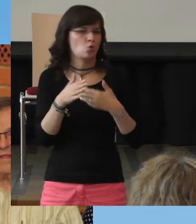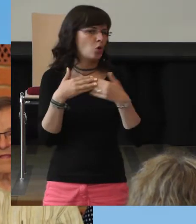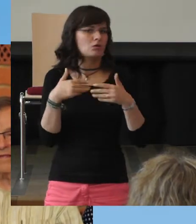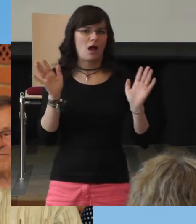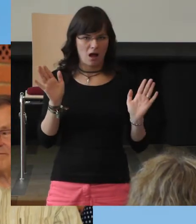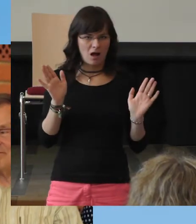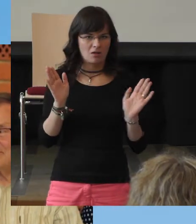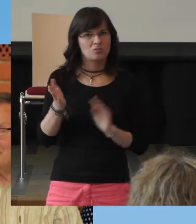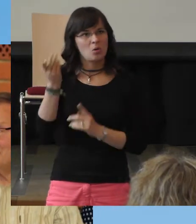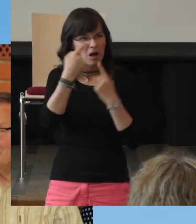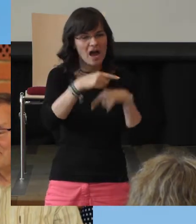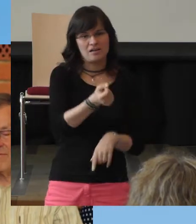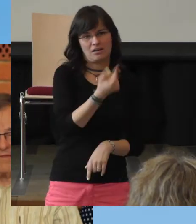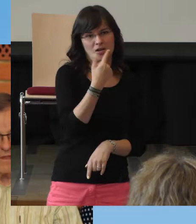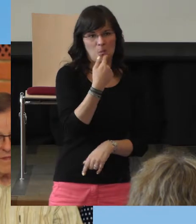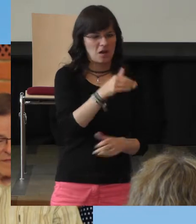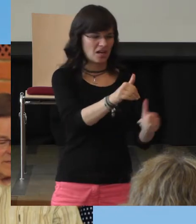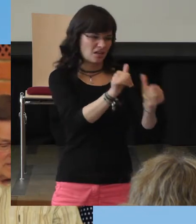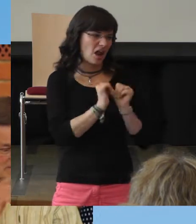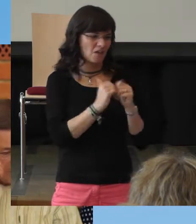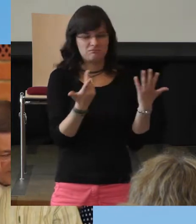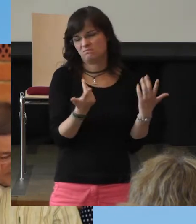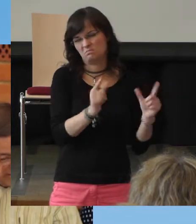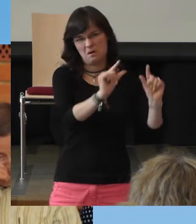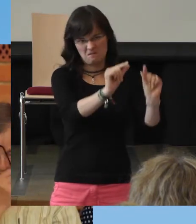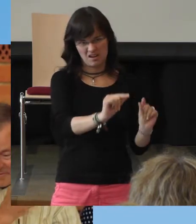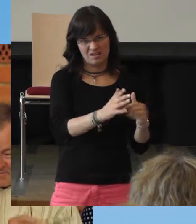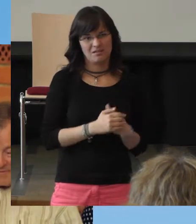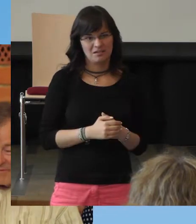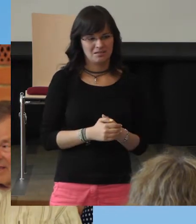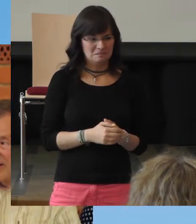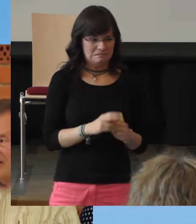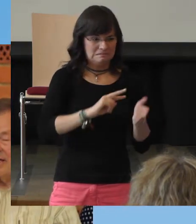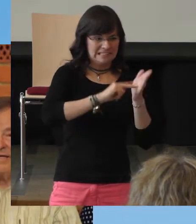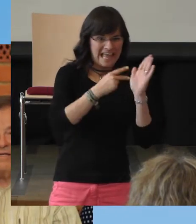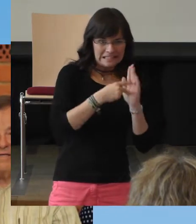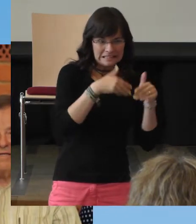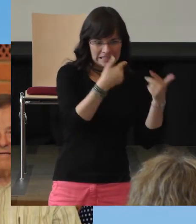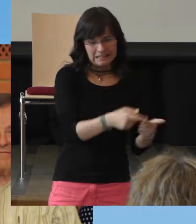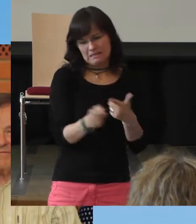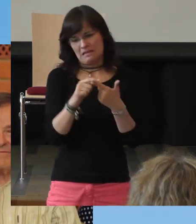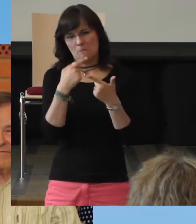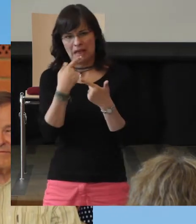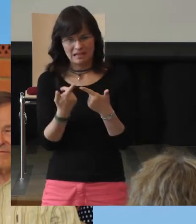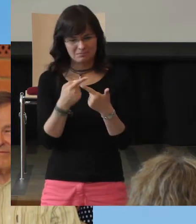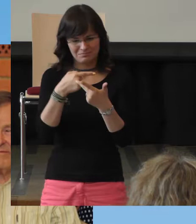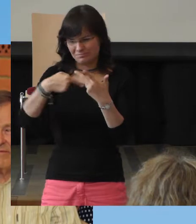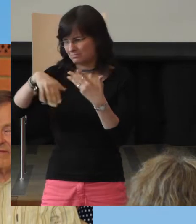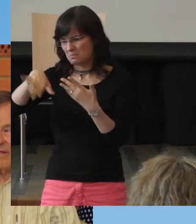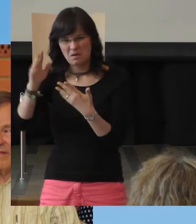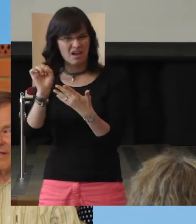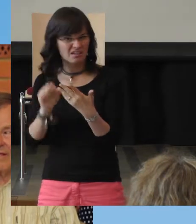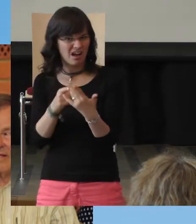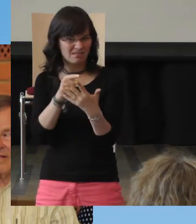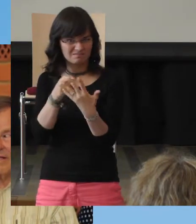geholfen was kann man da noch machen oder gibt es da spezielle Dinge die man auch anwenden kann